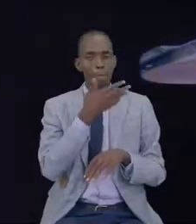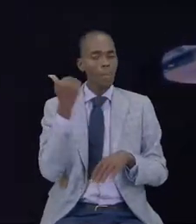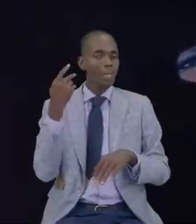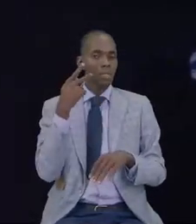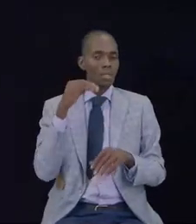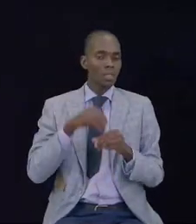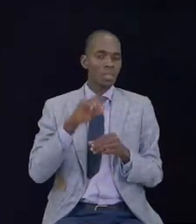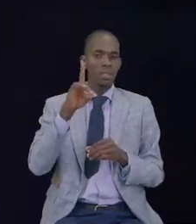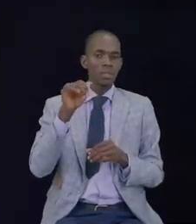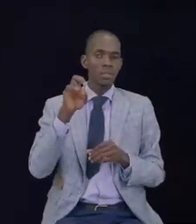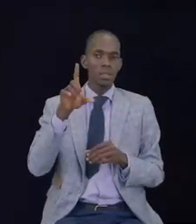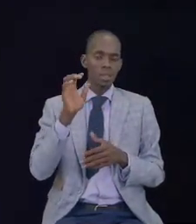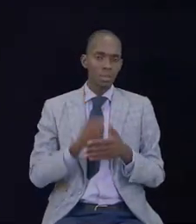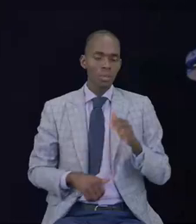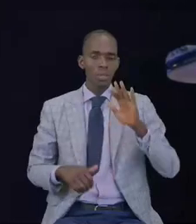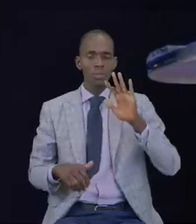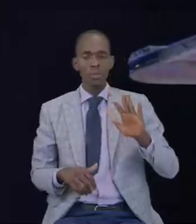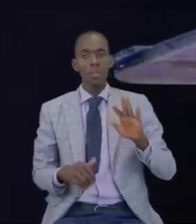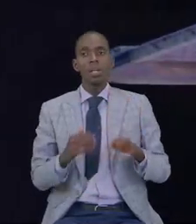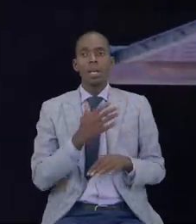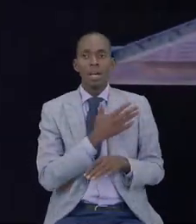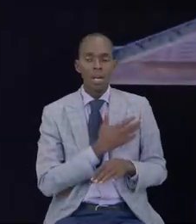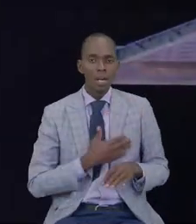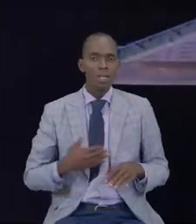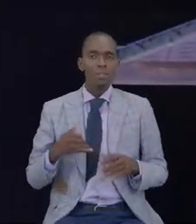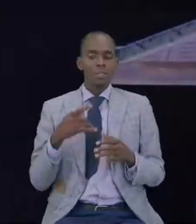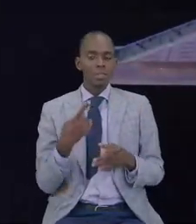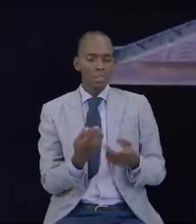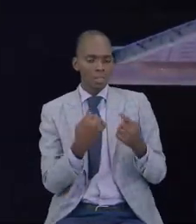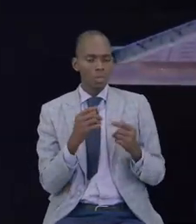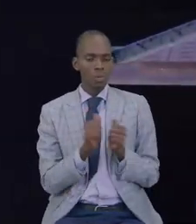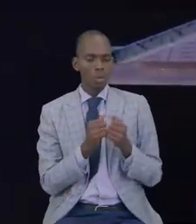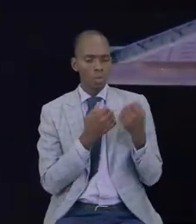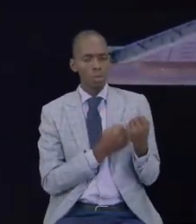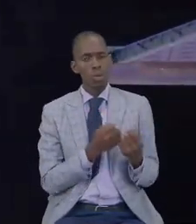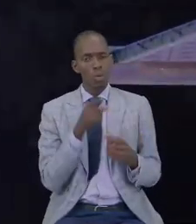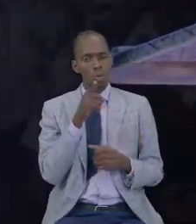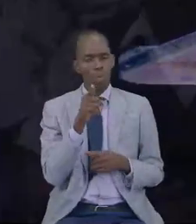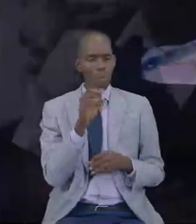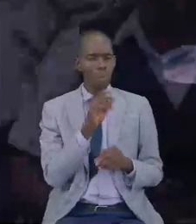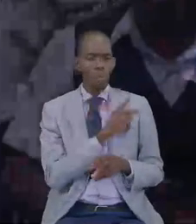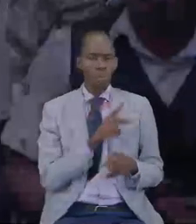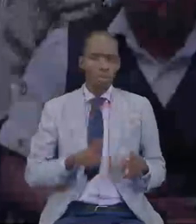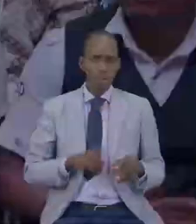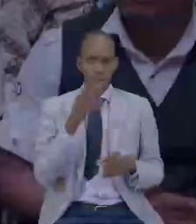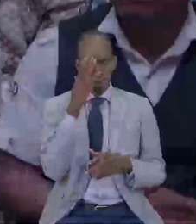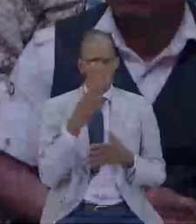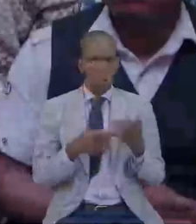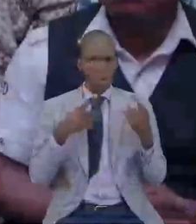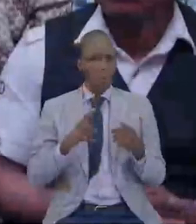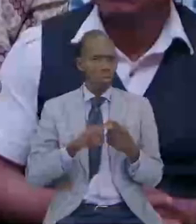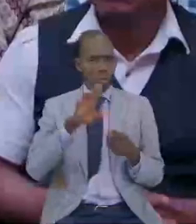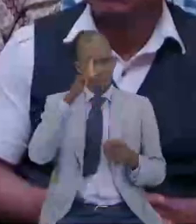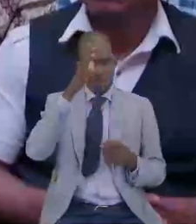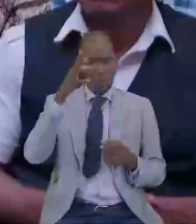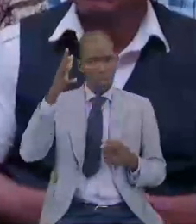voyez, comptez, peser, trouver léger. Il a dit, oh toi roi, tu connaissais ce qui est arrivé à ton père. Et maintenant, voici